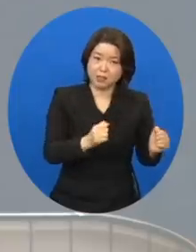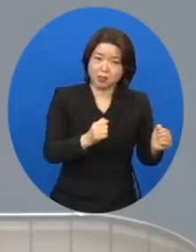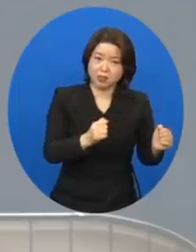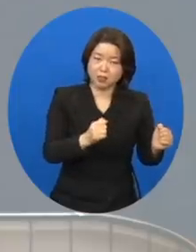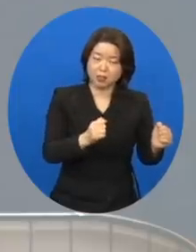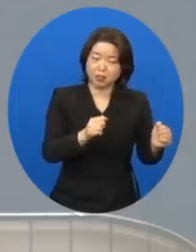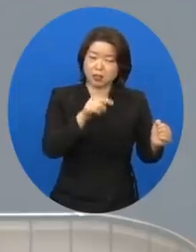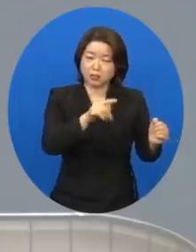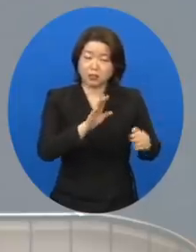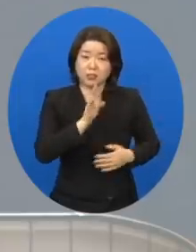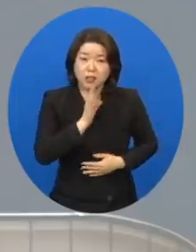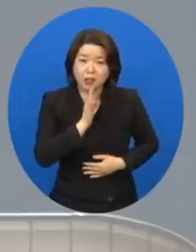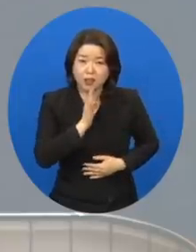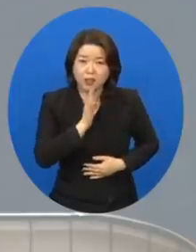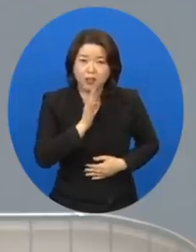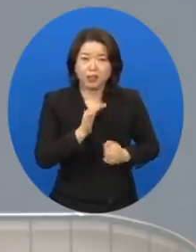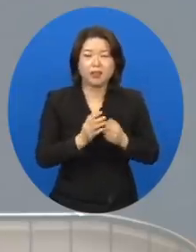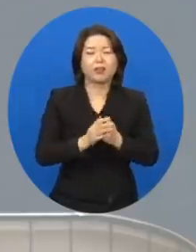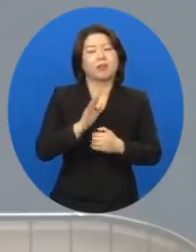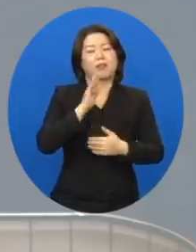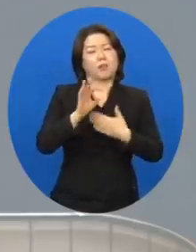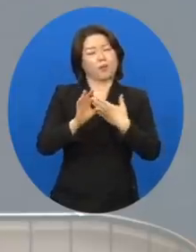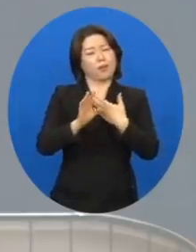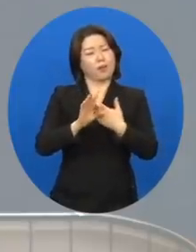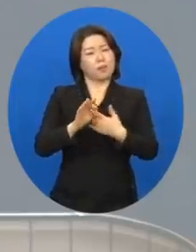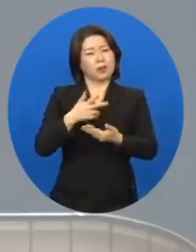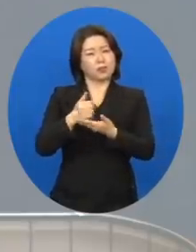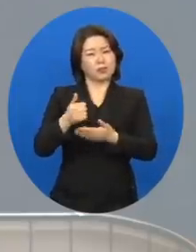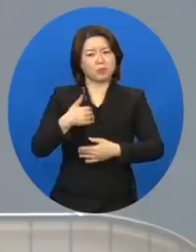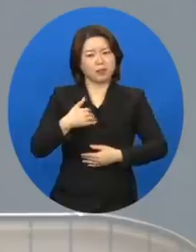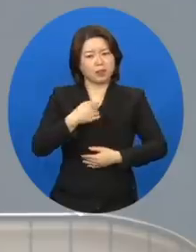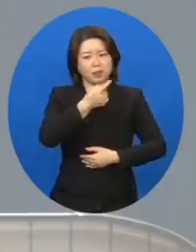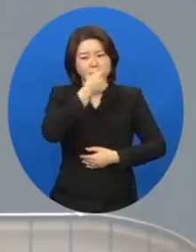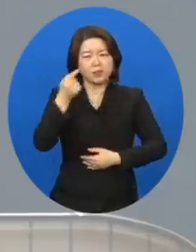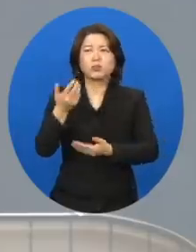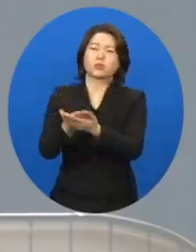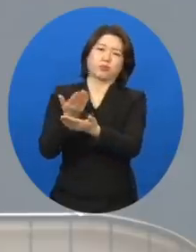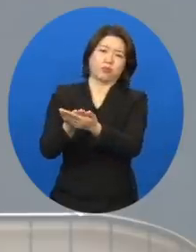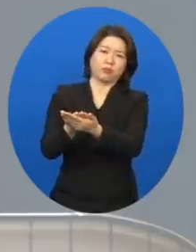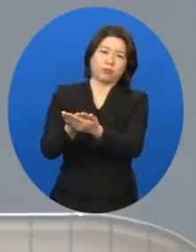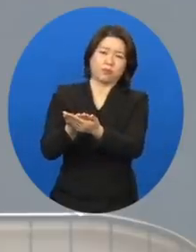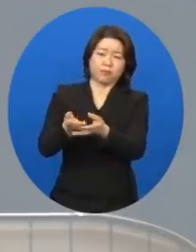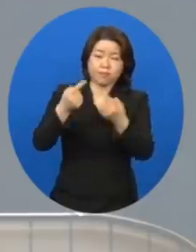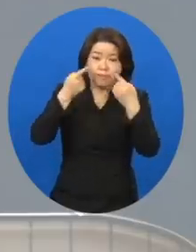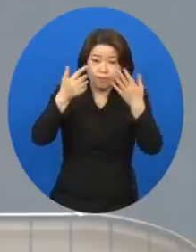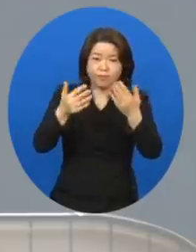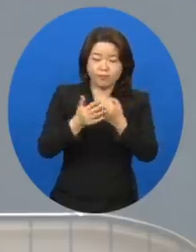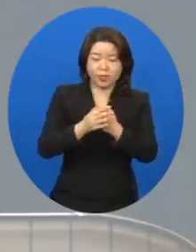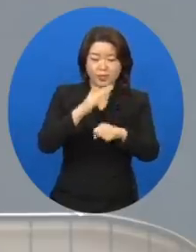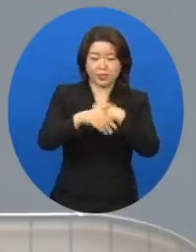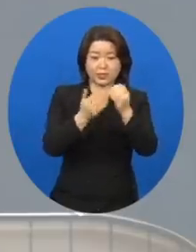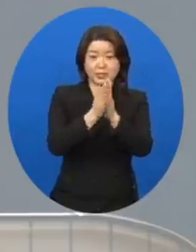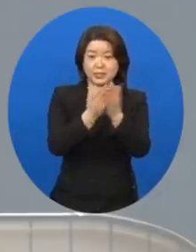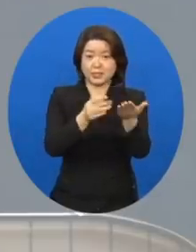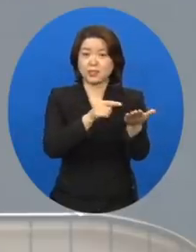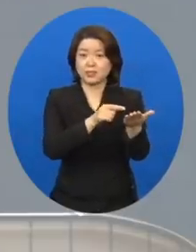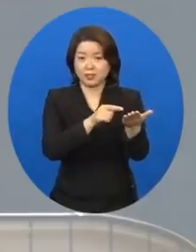그게 정말이야? 그렇다면 주님, 나에게도 그 증거를 주세요. 분명히 성경에